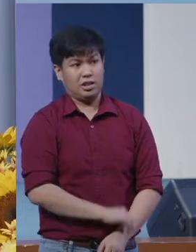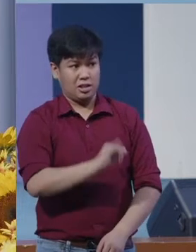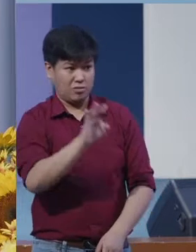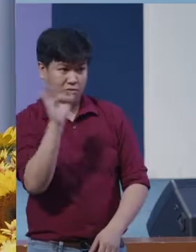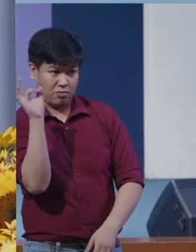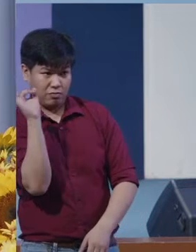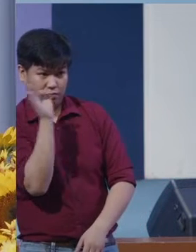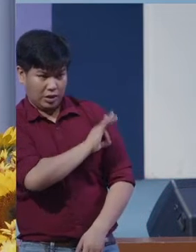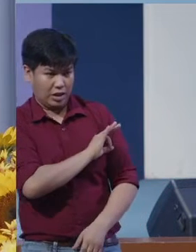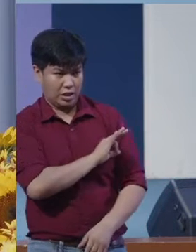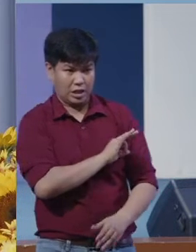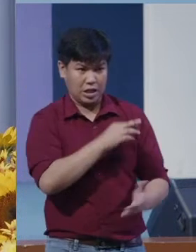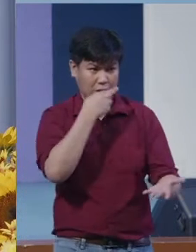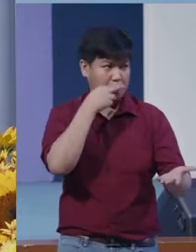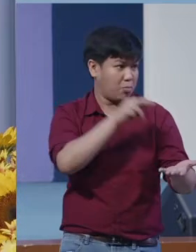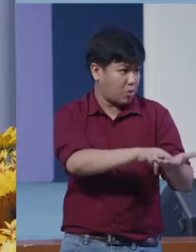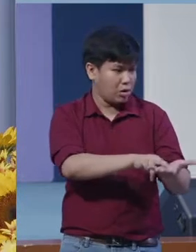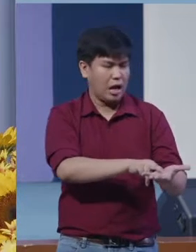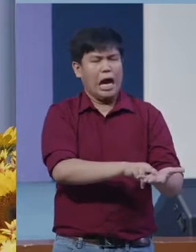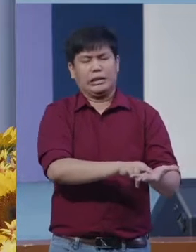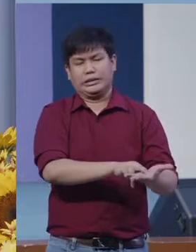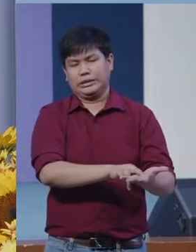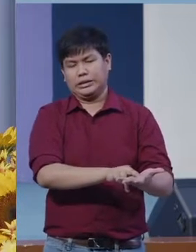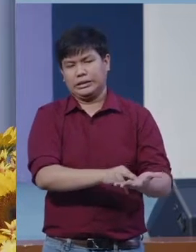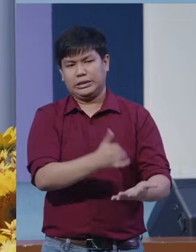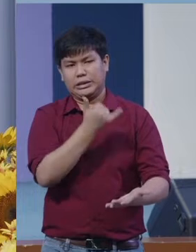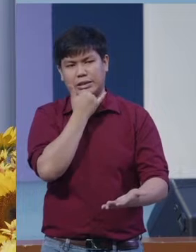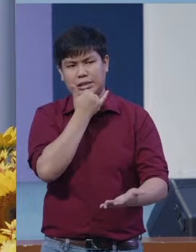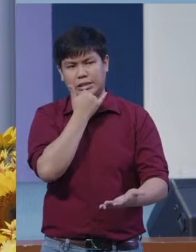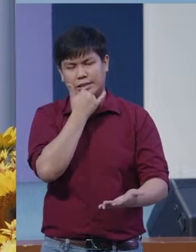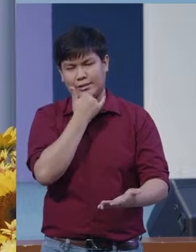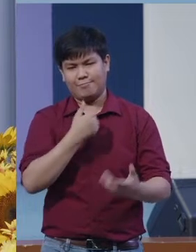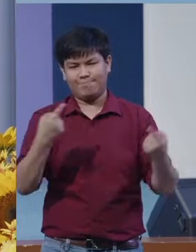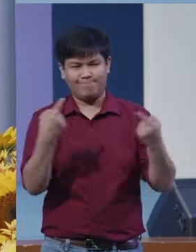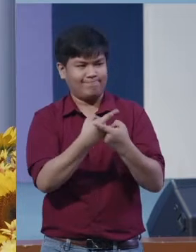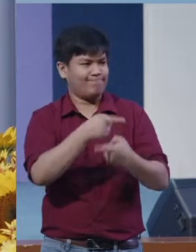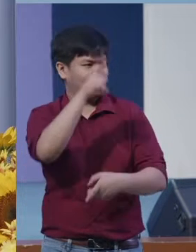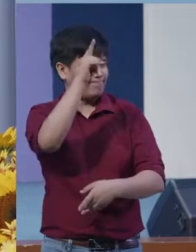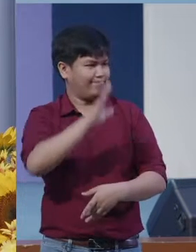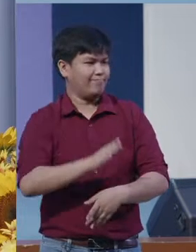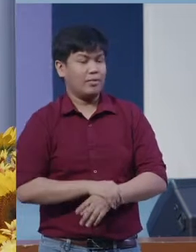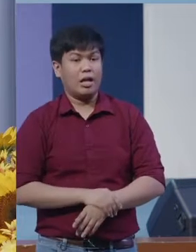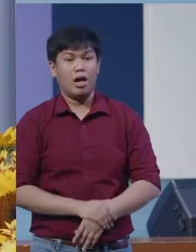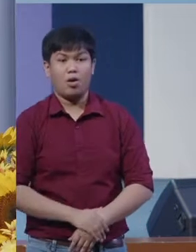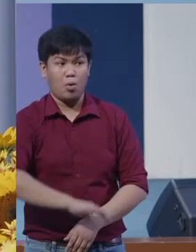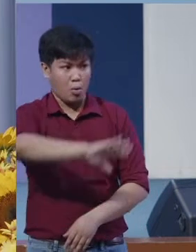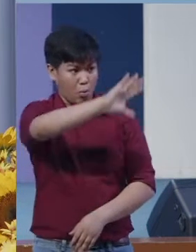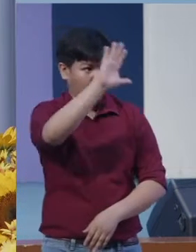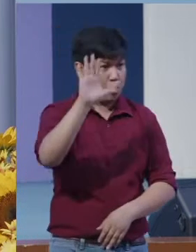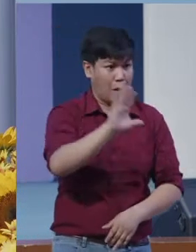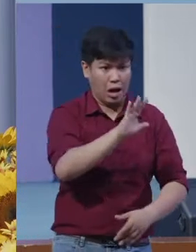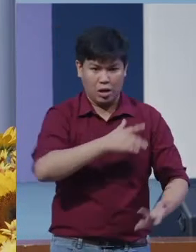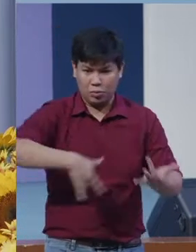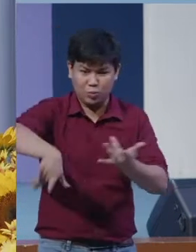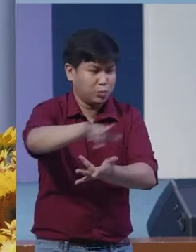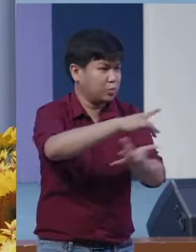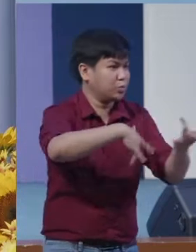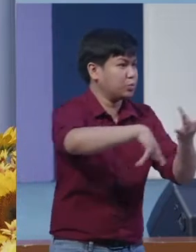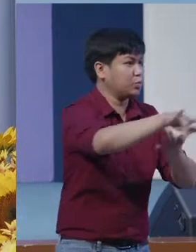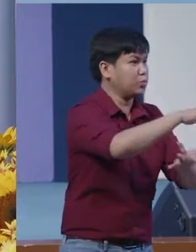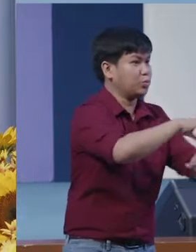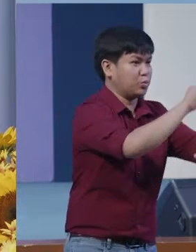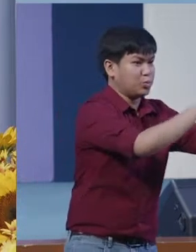puri. Leviticus 19:16. You shall not go around as